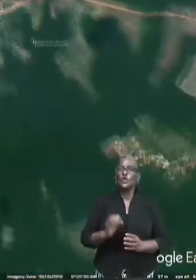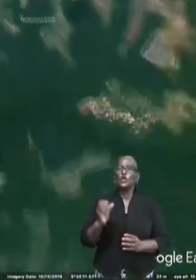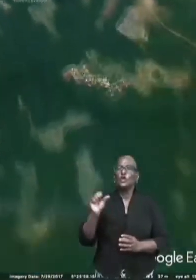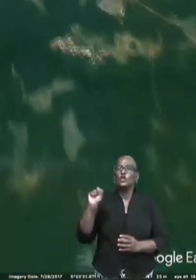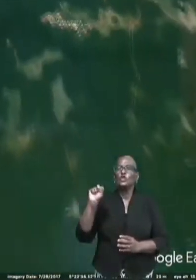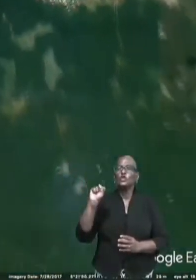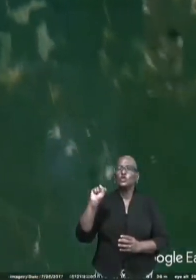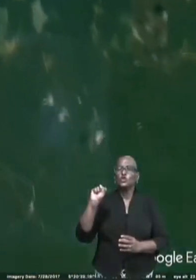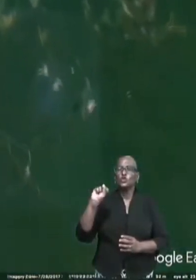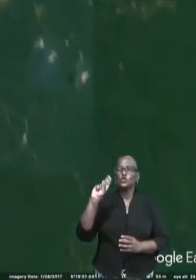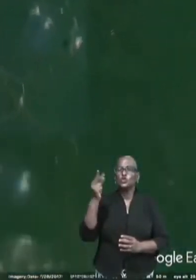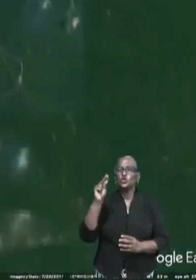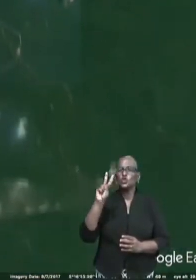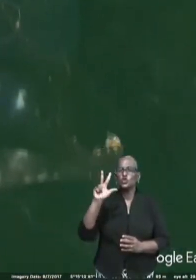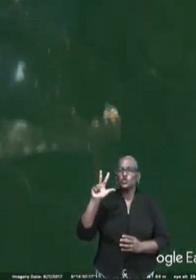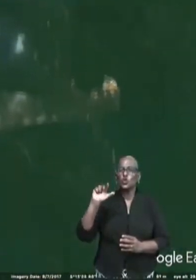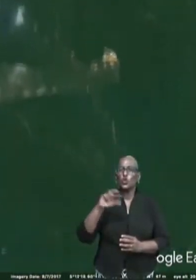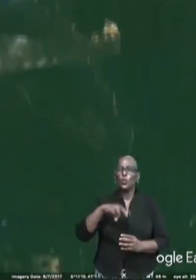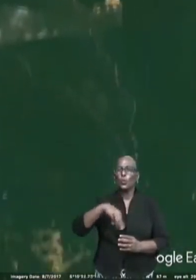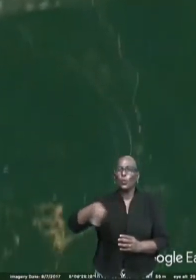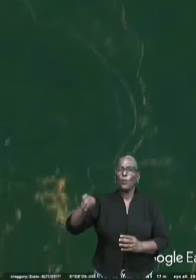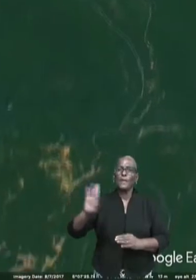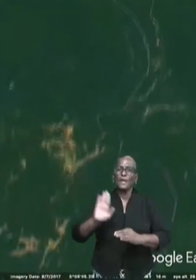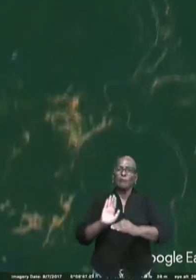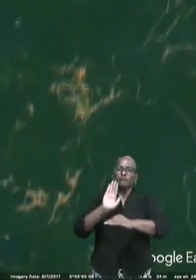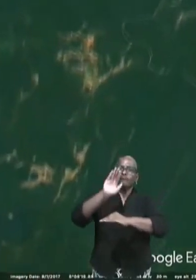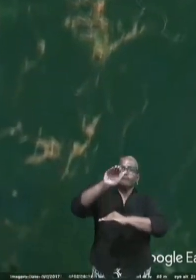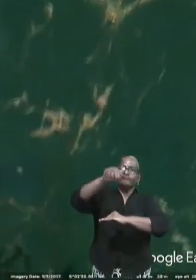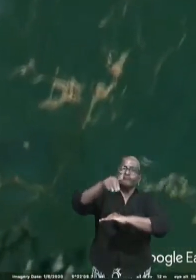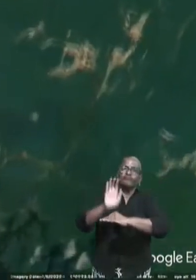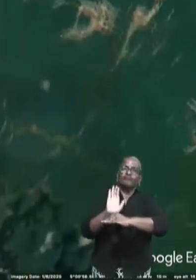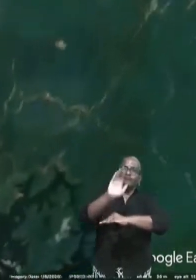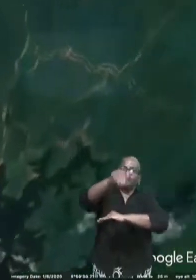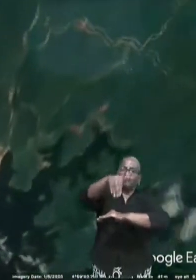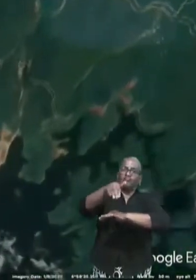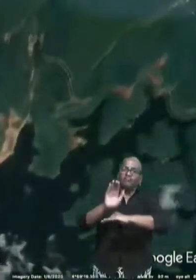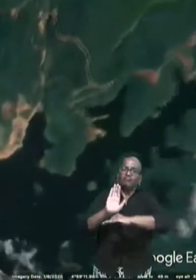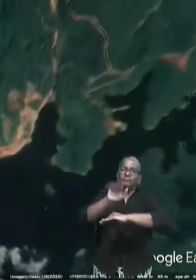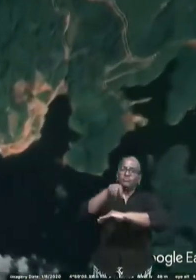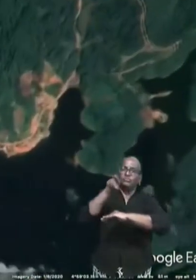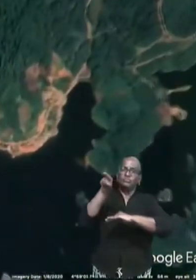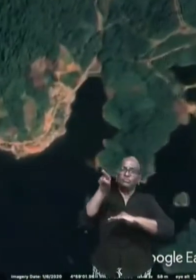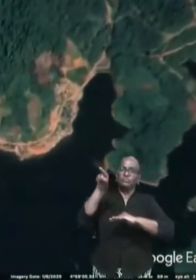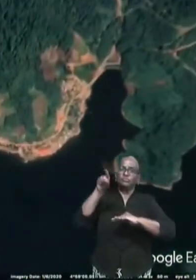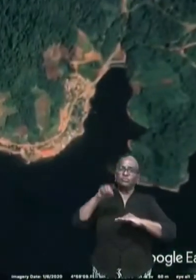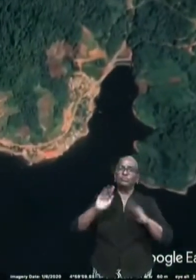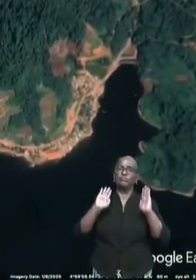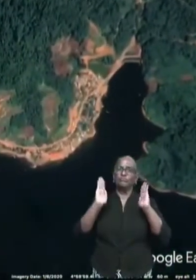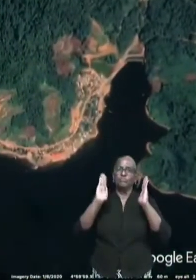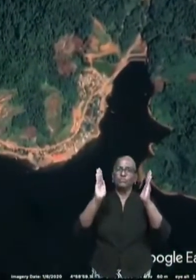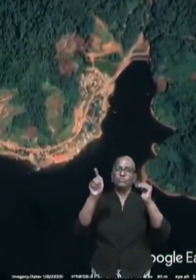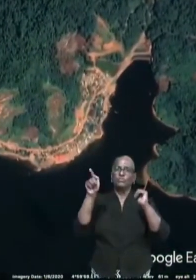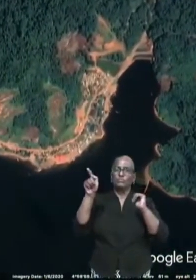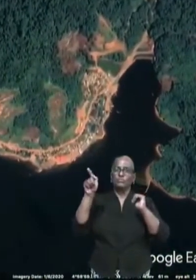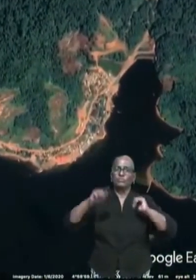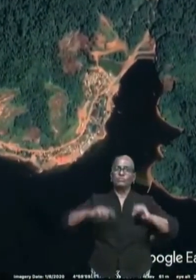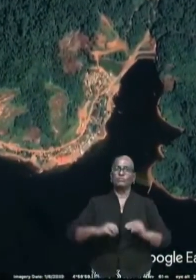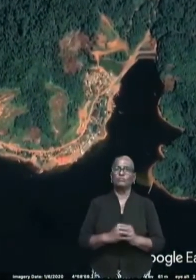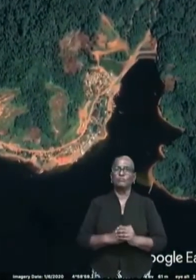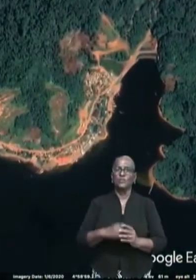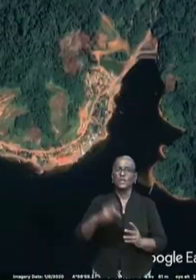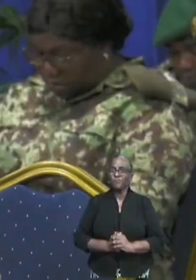op de COVID-19-persconferentie. Deze operatie wordt uitgevoerd in opdracht van de president en wordt gecoördineerd door